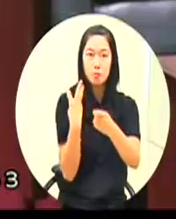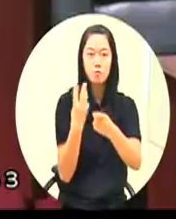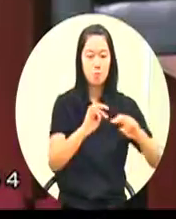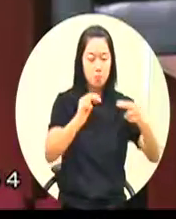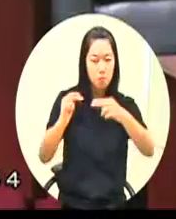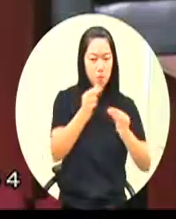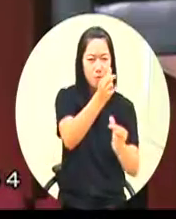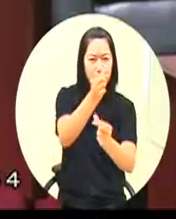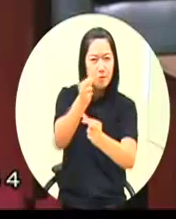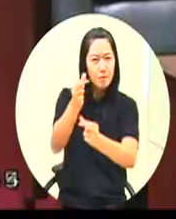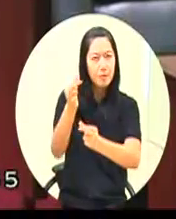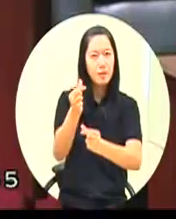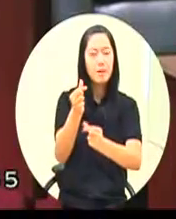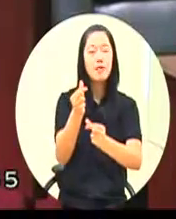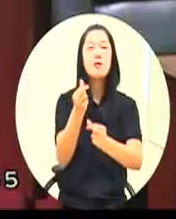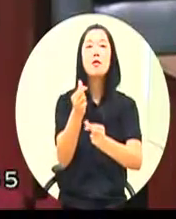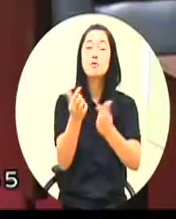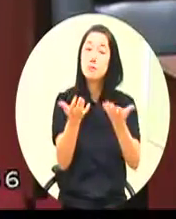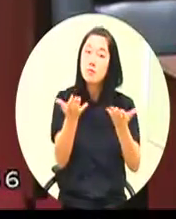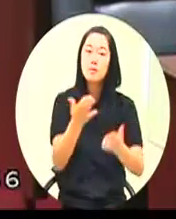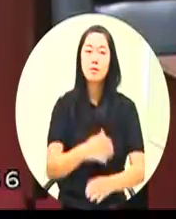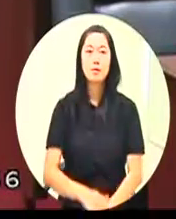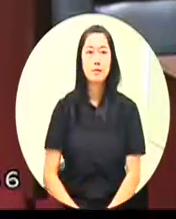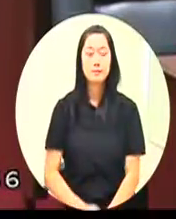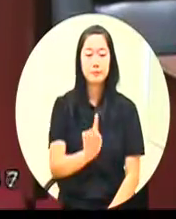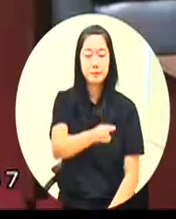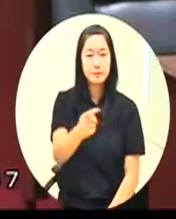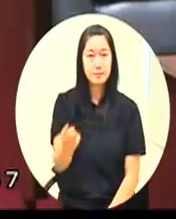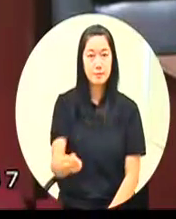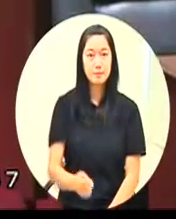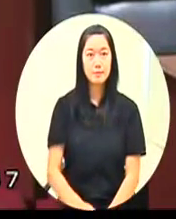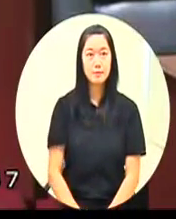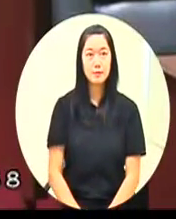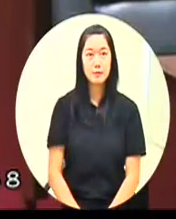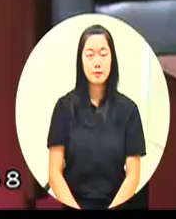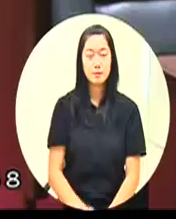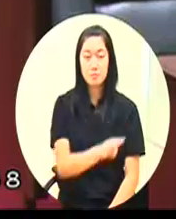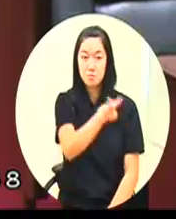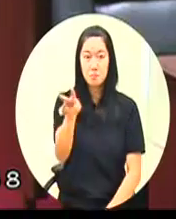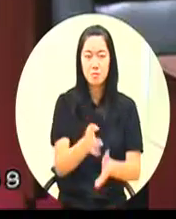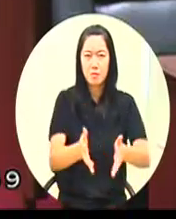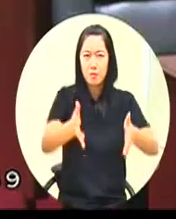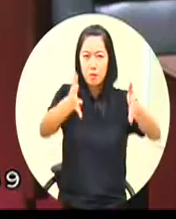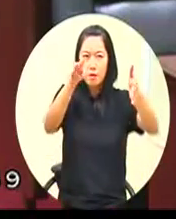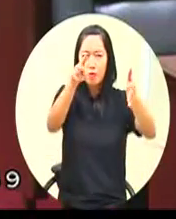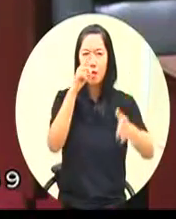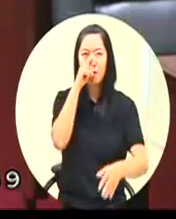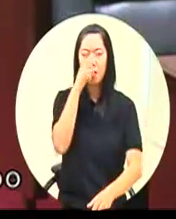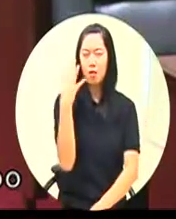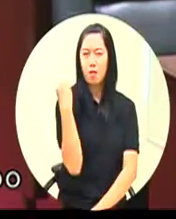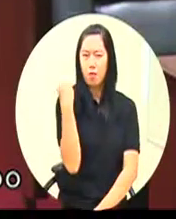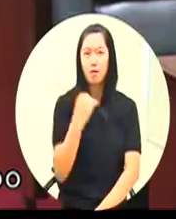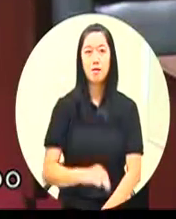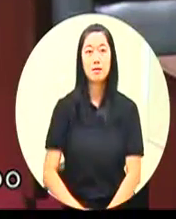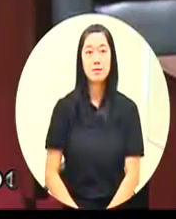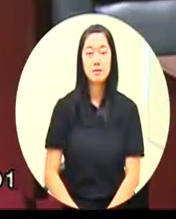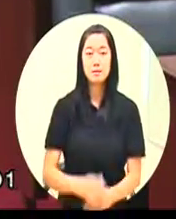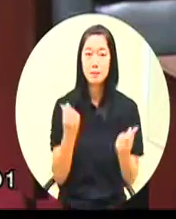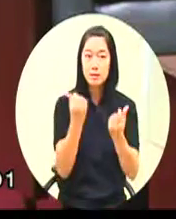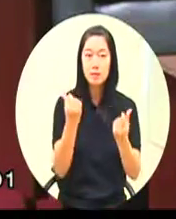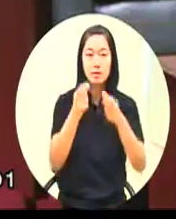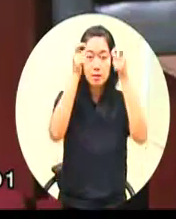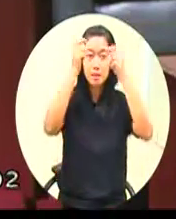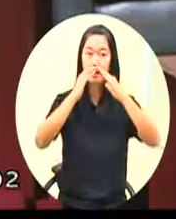多，这是一个好事。那接着就是我也看到了那个很多的建筑物的老旧，包括我知道像我们高雄